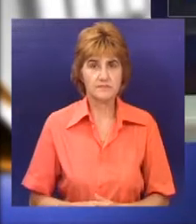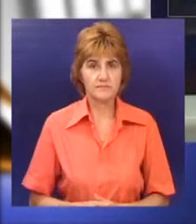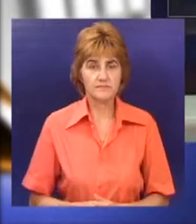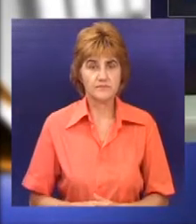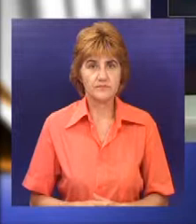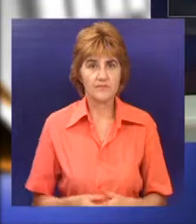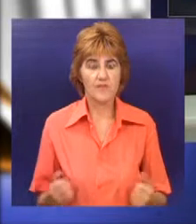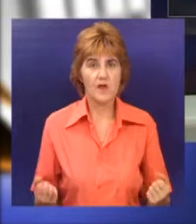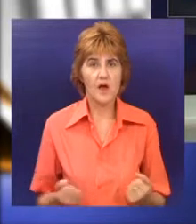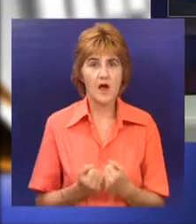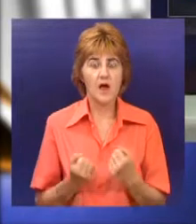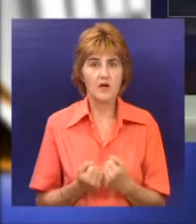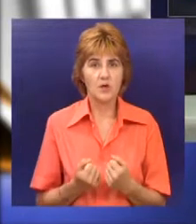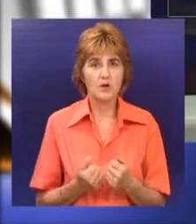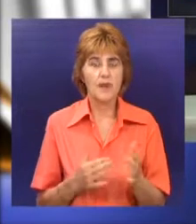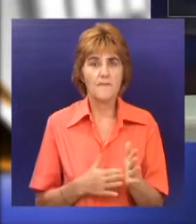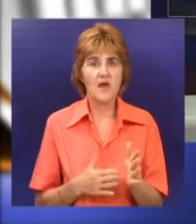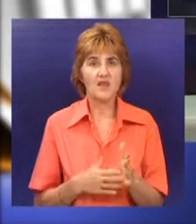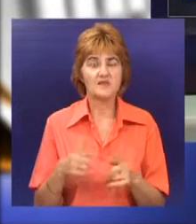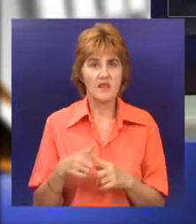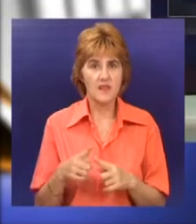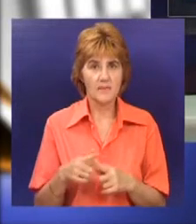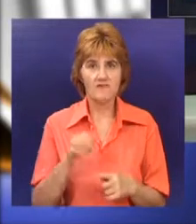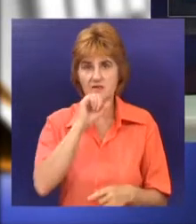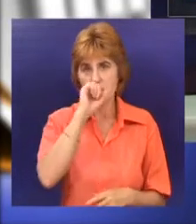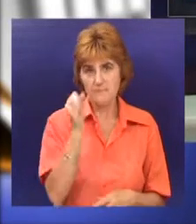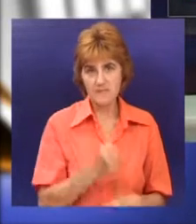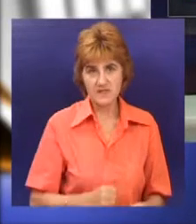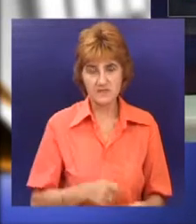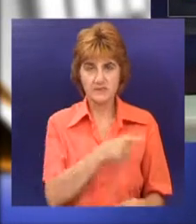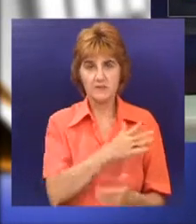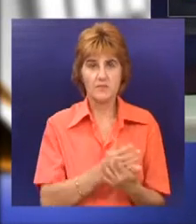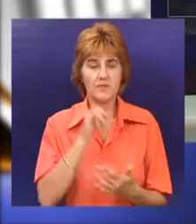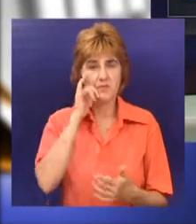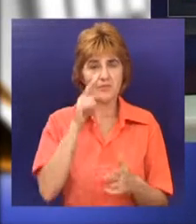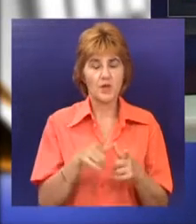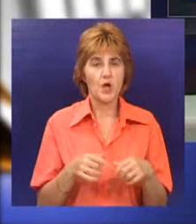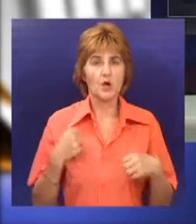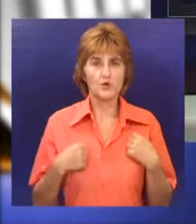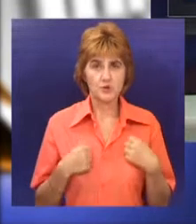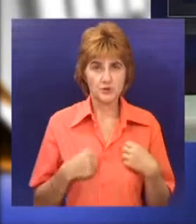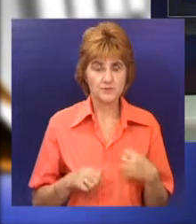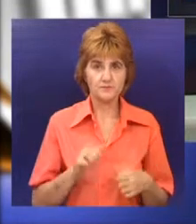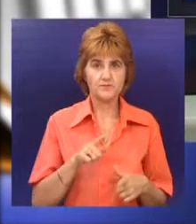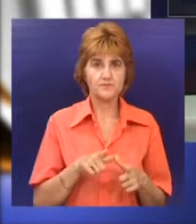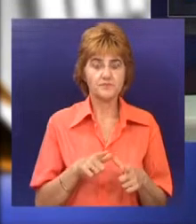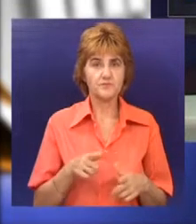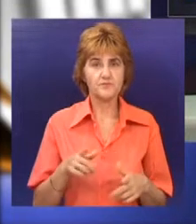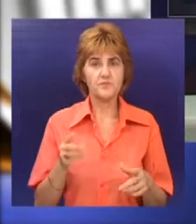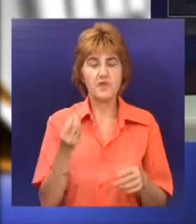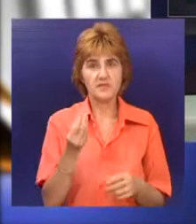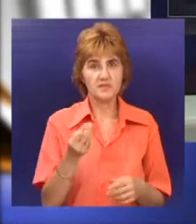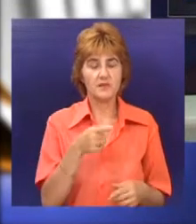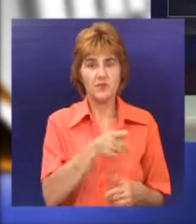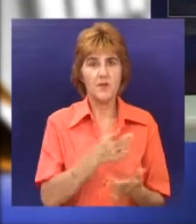Aktuelna mis Srbije Milica Tepavac boravila je u Subotici. Zajedno sa prošlogodišnjom mis Milicom Jelić i prvom pratiljom Bojanom Lečić bila